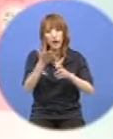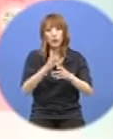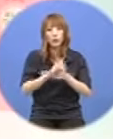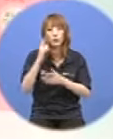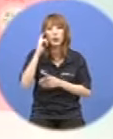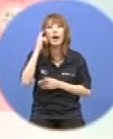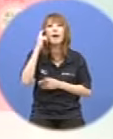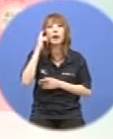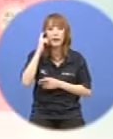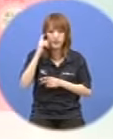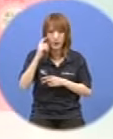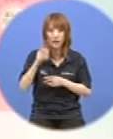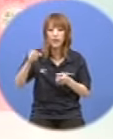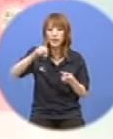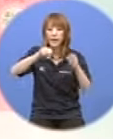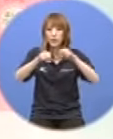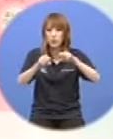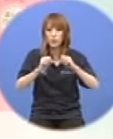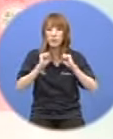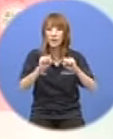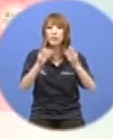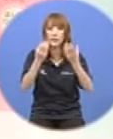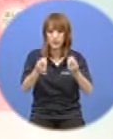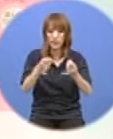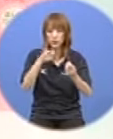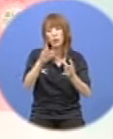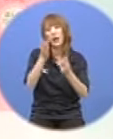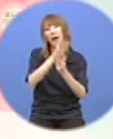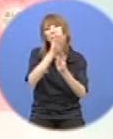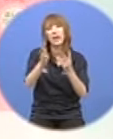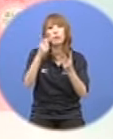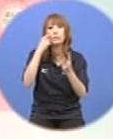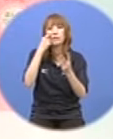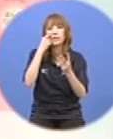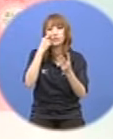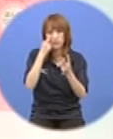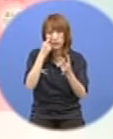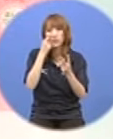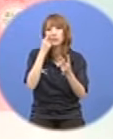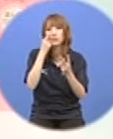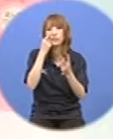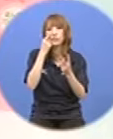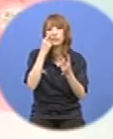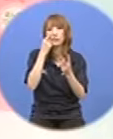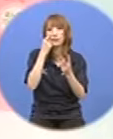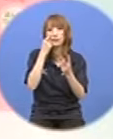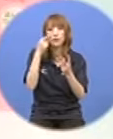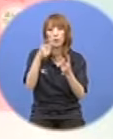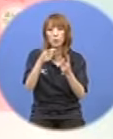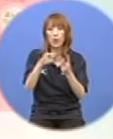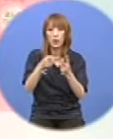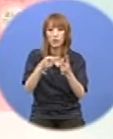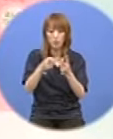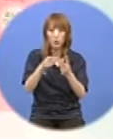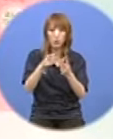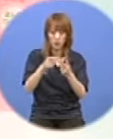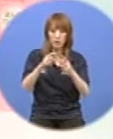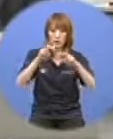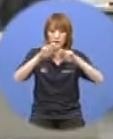それでやってたわけですから、まあ、その辺の判断は難しいですよね。 なるほど。 これにだから続けるか続けないか